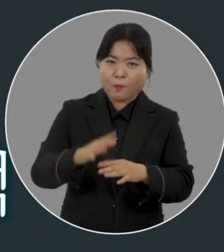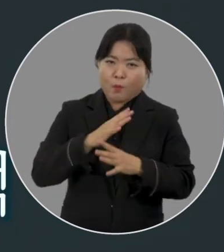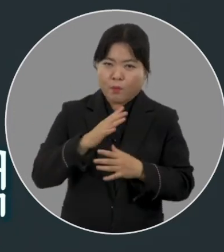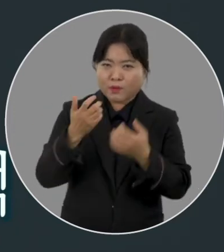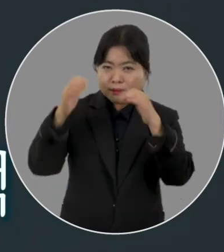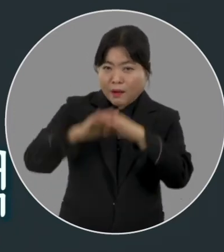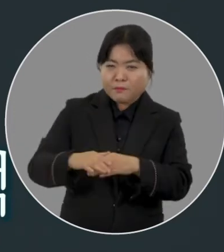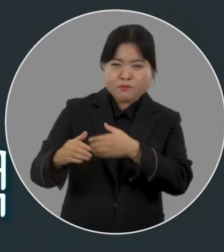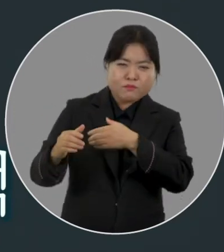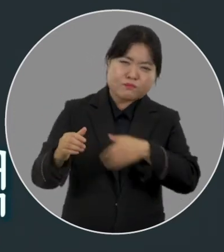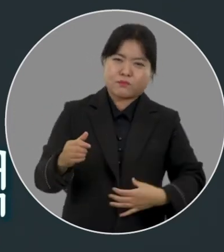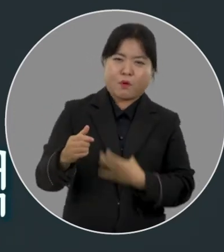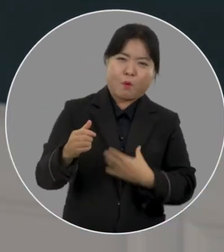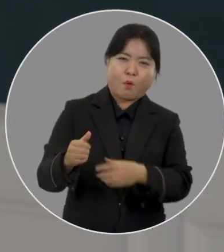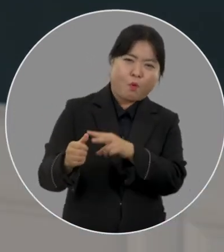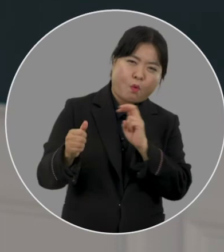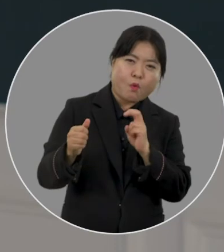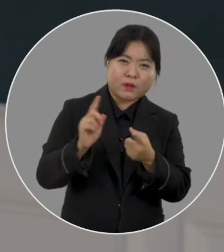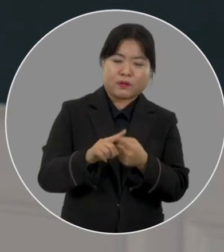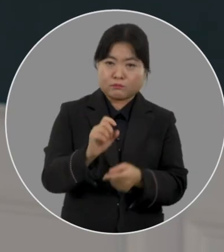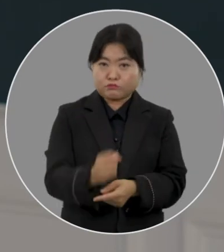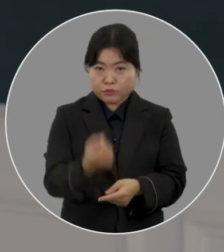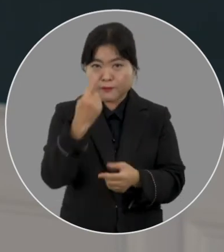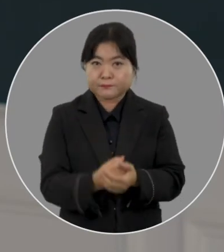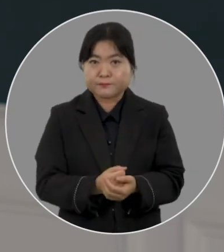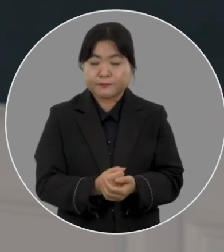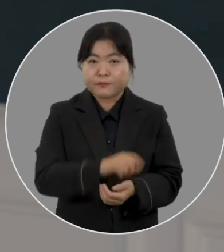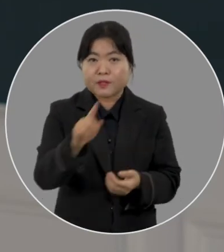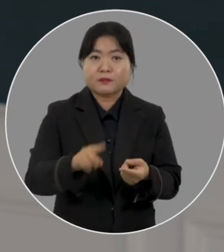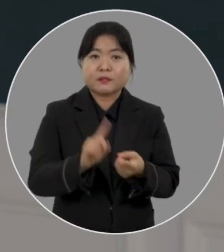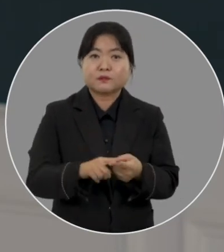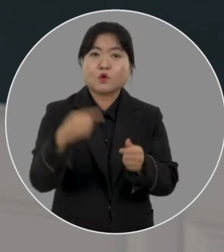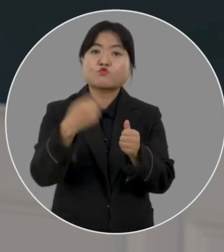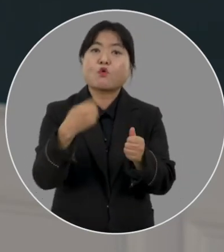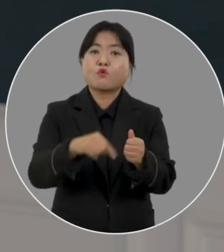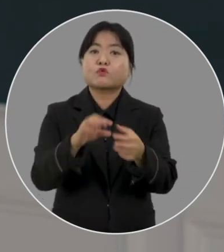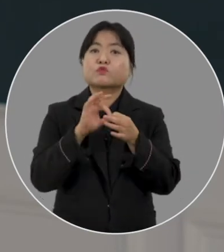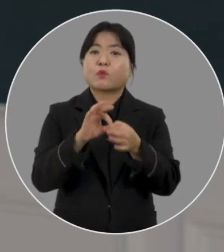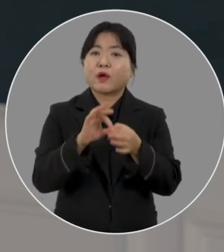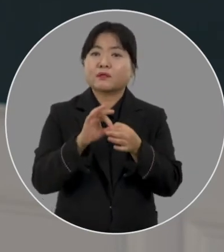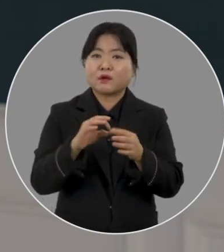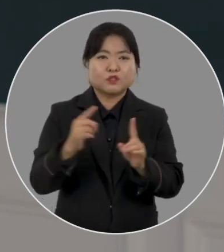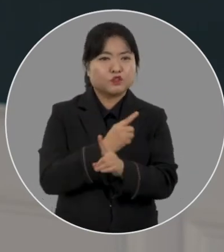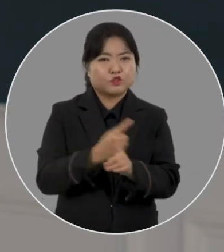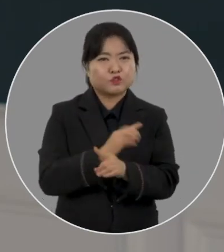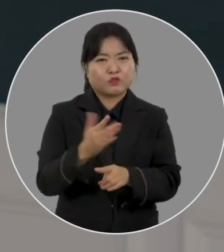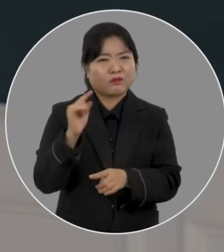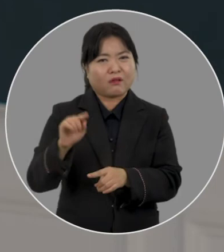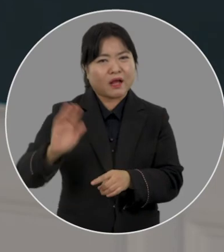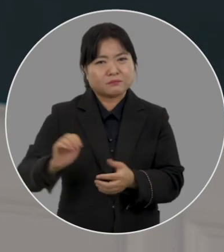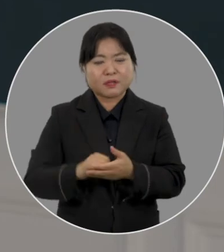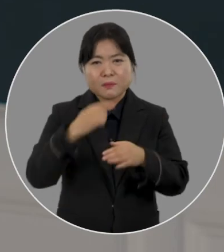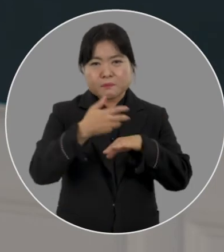이슬람 혐오증의 역사적 뿌리입니다. 제가 보기에는 이것은 교육을 통해서 치유될 수 있는 것은 아닙니다. 피